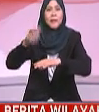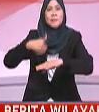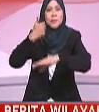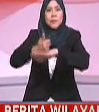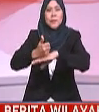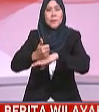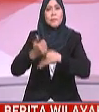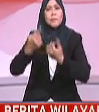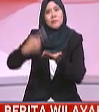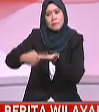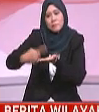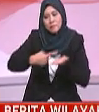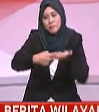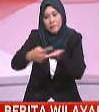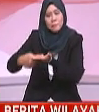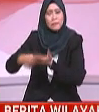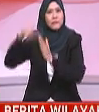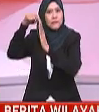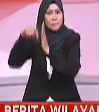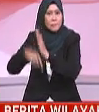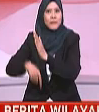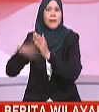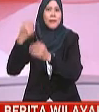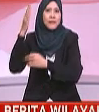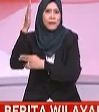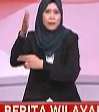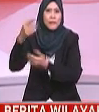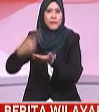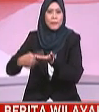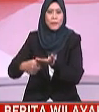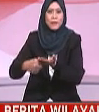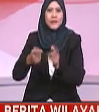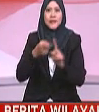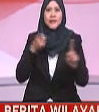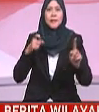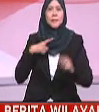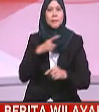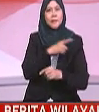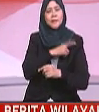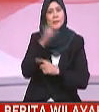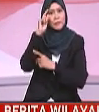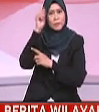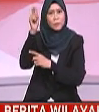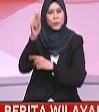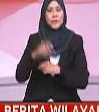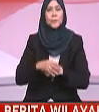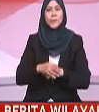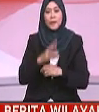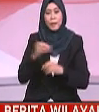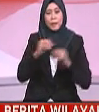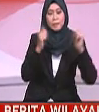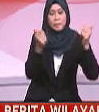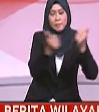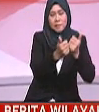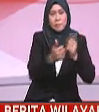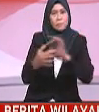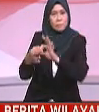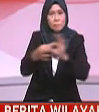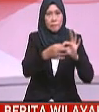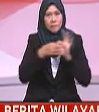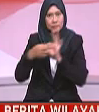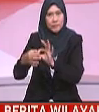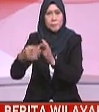mengenainya akan dilaksana dalam tempoh terdekat oleh Lembaga Kemajuan Terengganu Tengah ke Tengah bersama beberapa agensi terlibat.